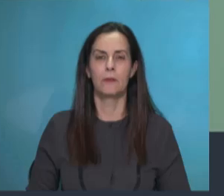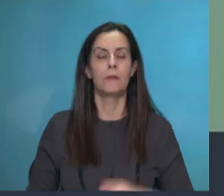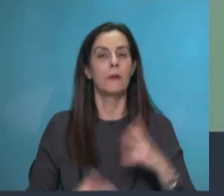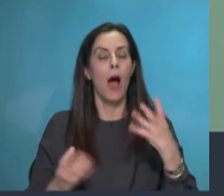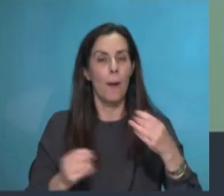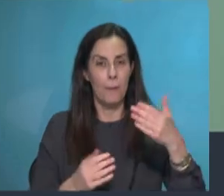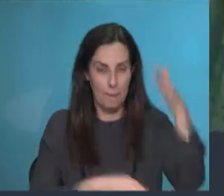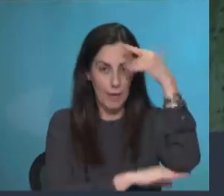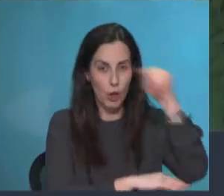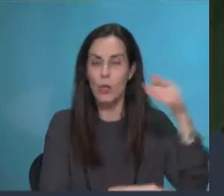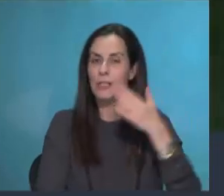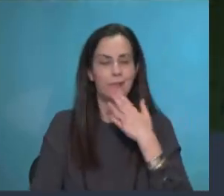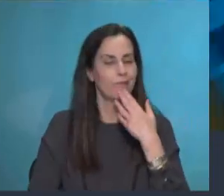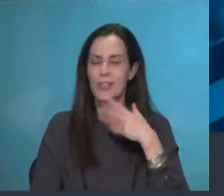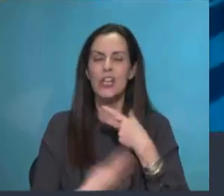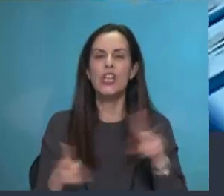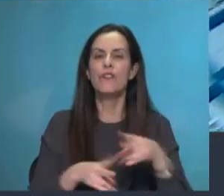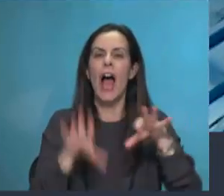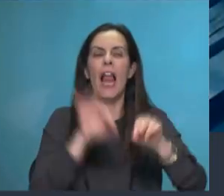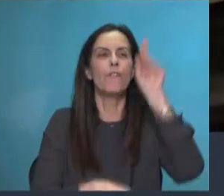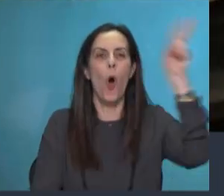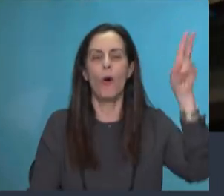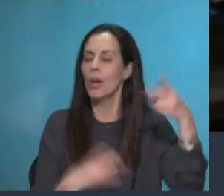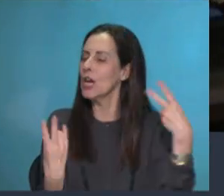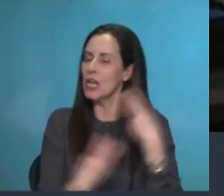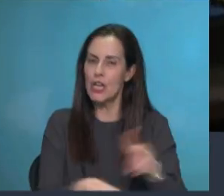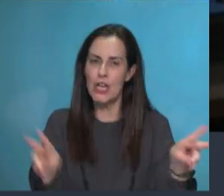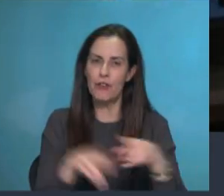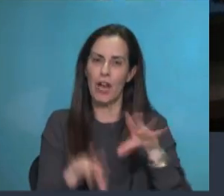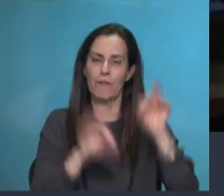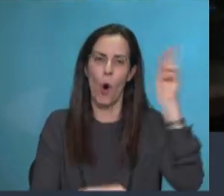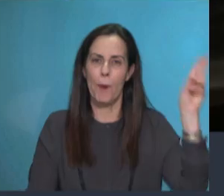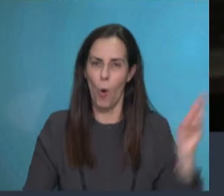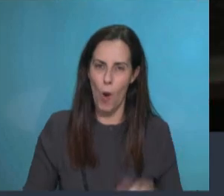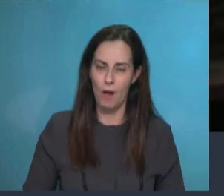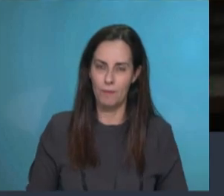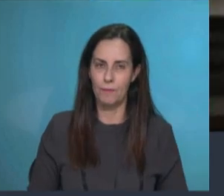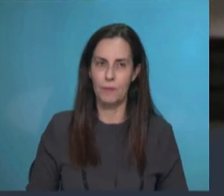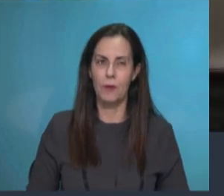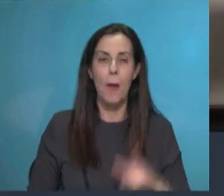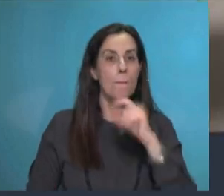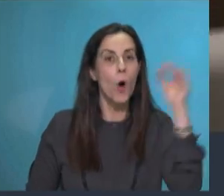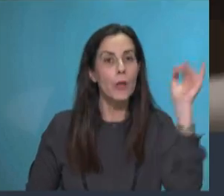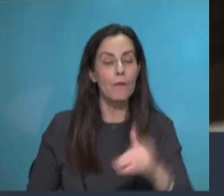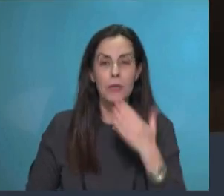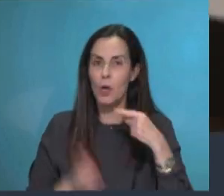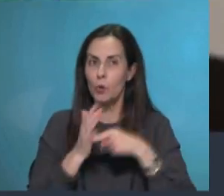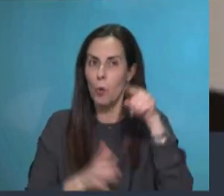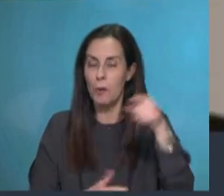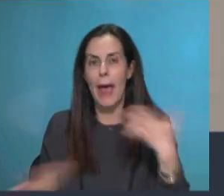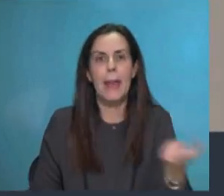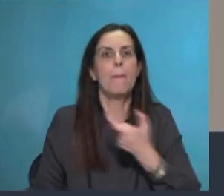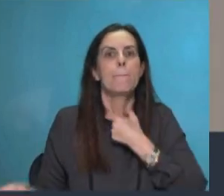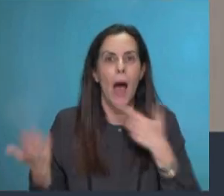ברחבי העולם, ישראל לא מאפשרת לאזרחיה להצביע מחוץ לגבולות המדינה. למאות אלפי אזרחים כמו אמיר לא נשארה